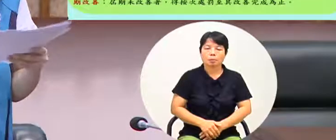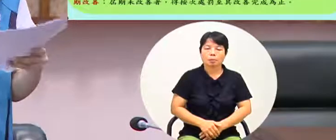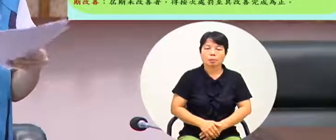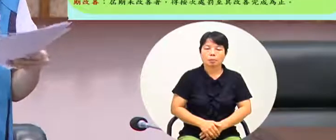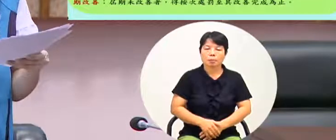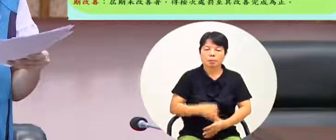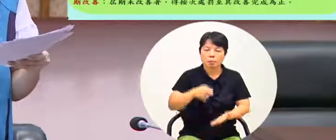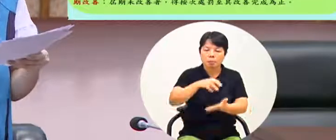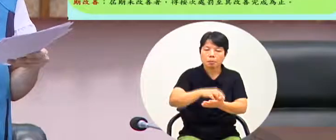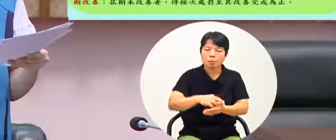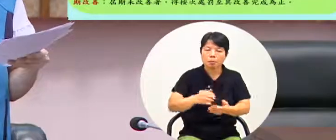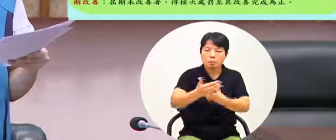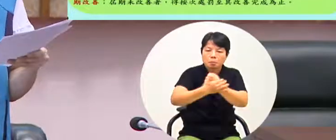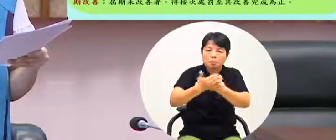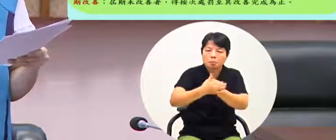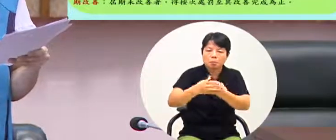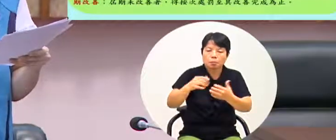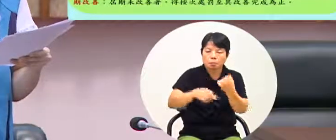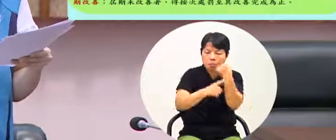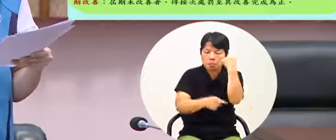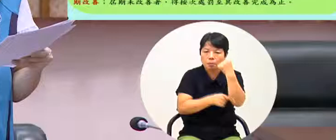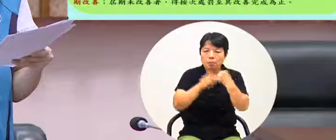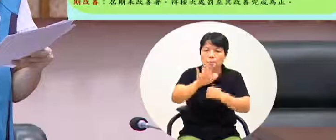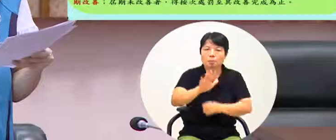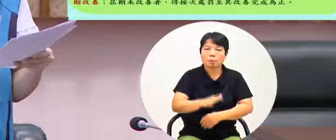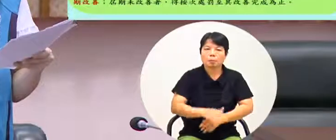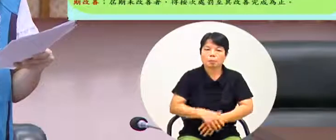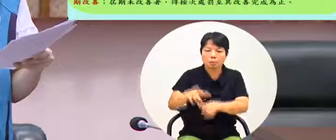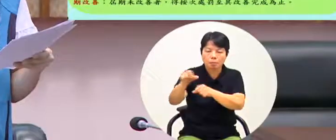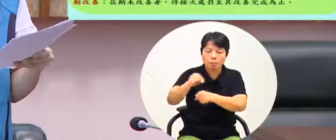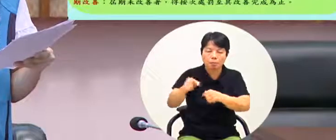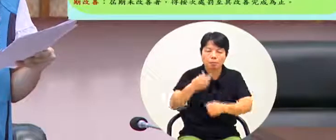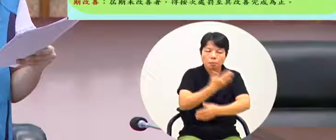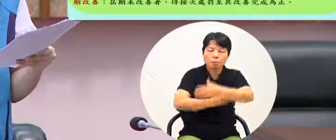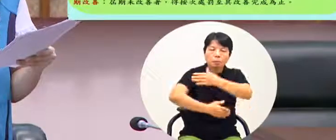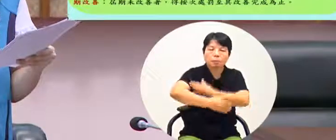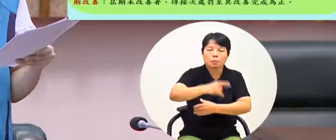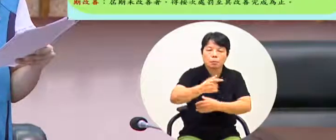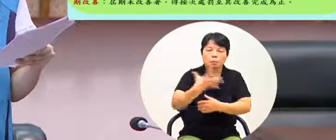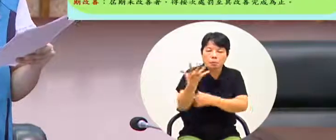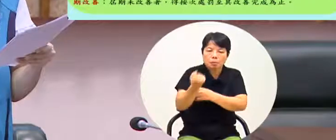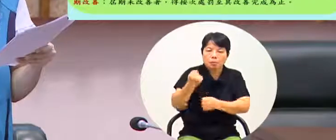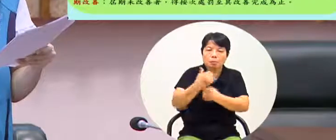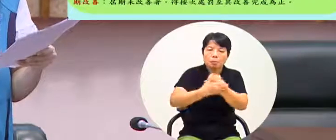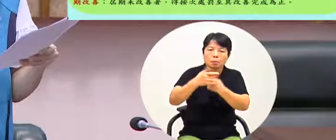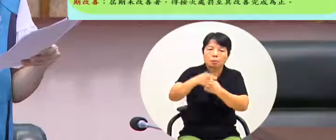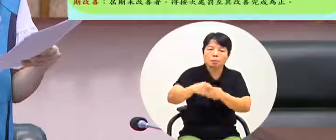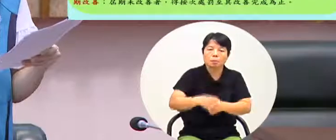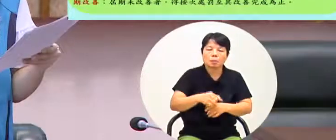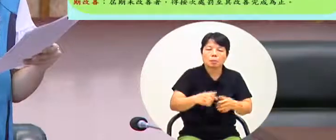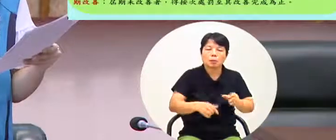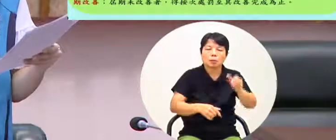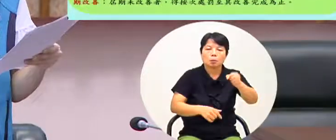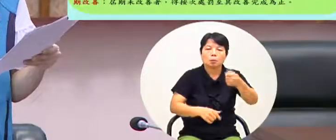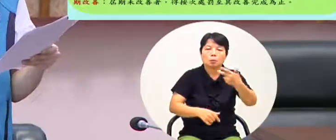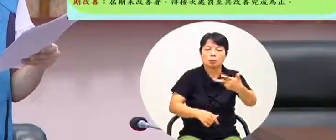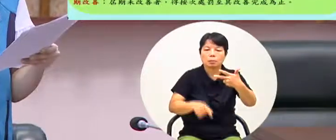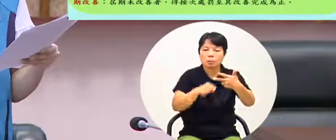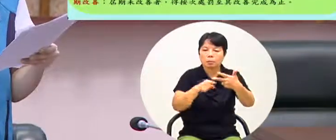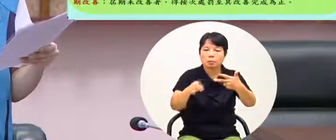保障法，所以说依据身心障碍权益保障法第57条3项规定哦，没有改善还有